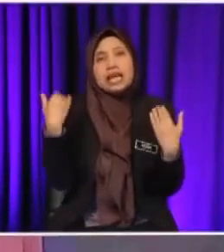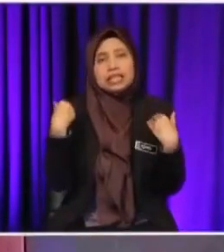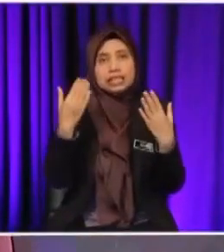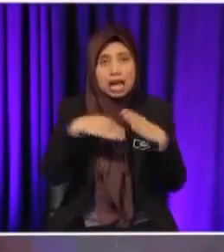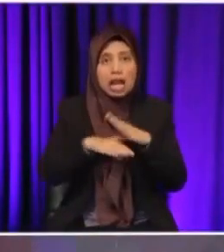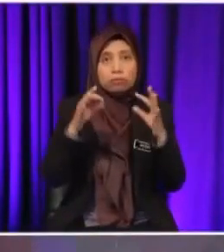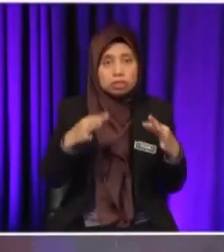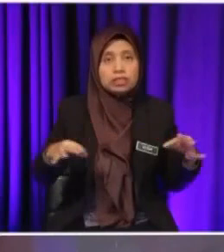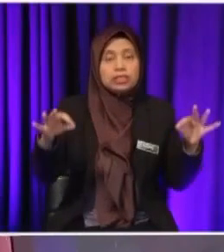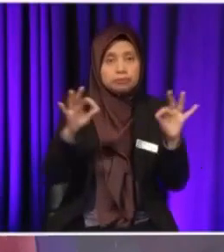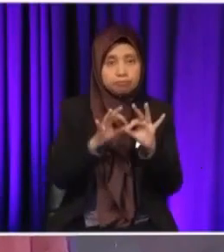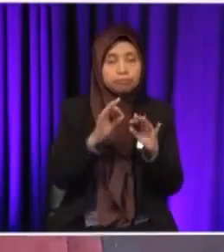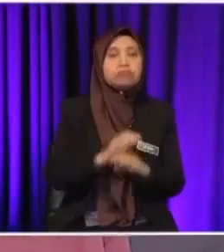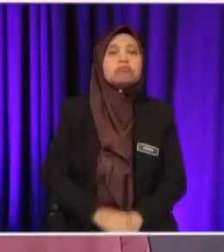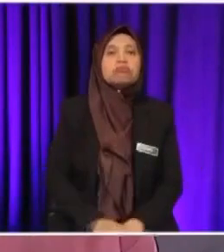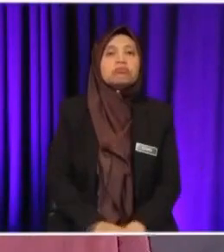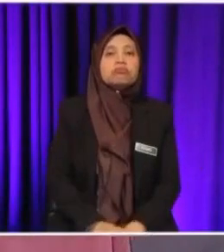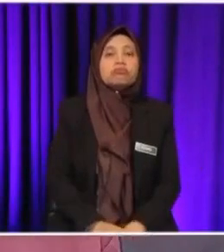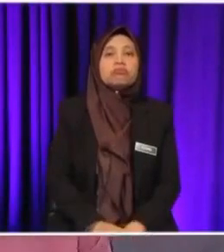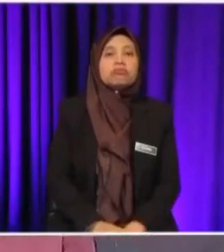lihat sebenarnya